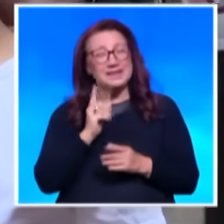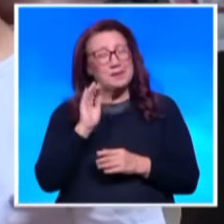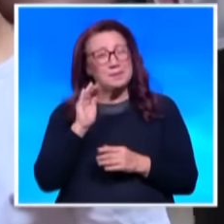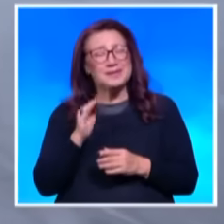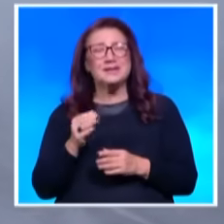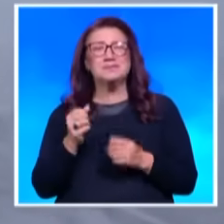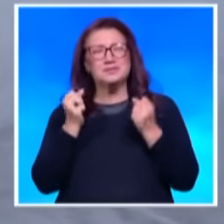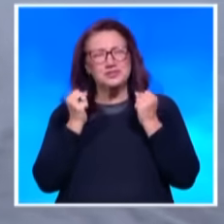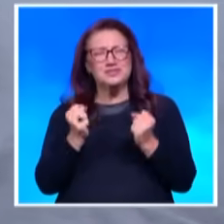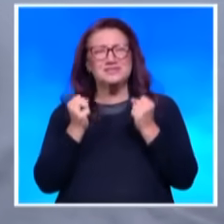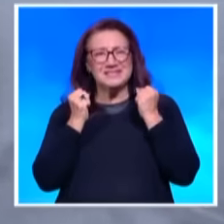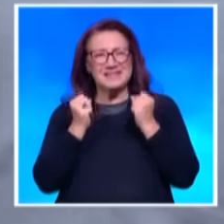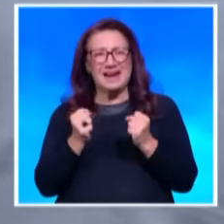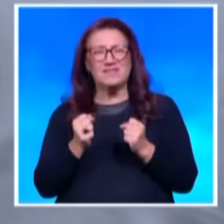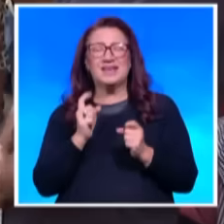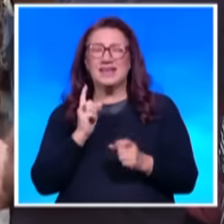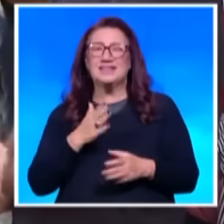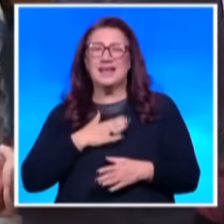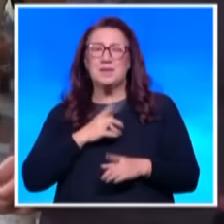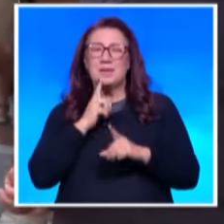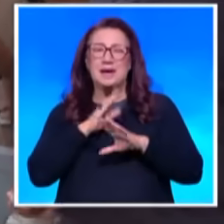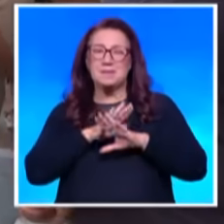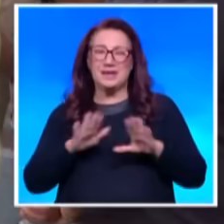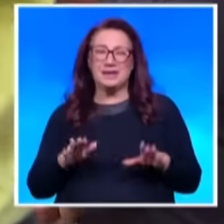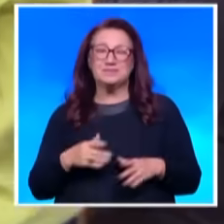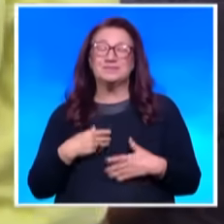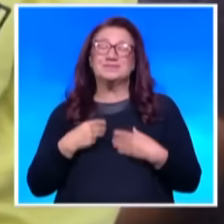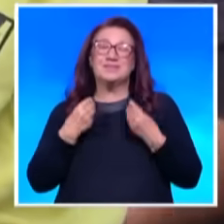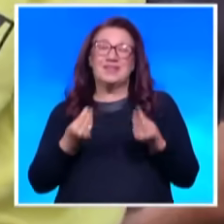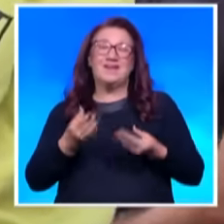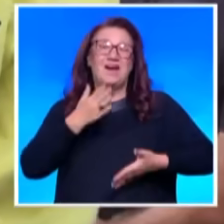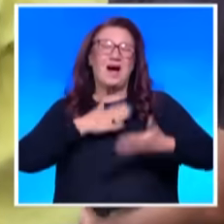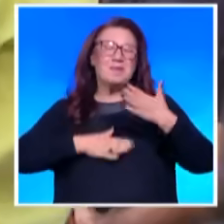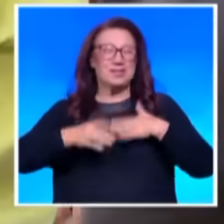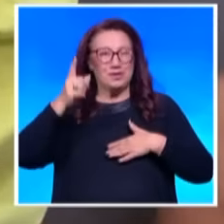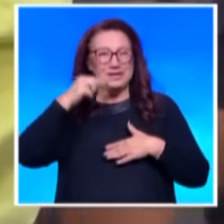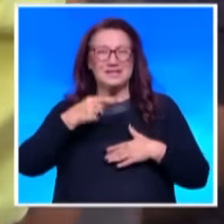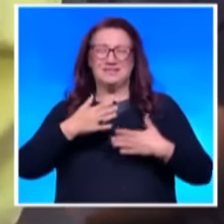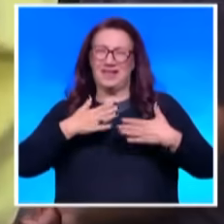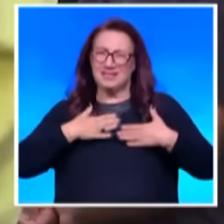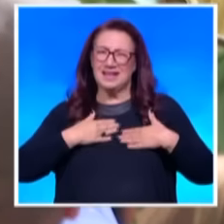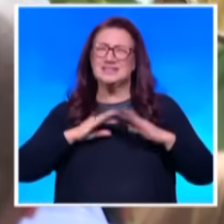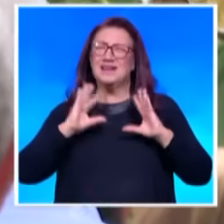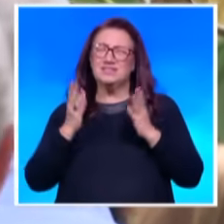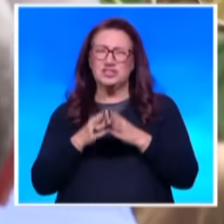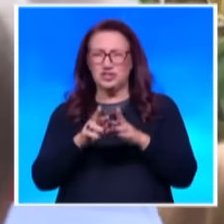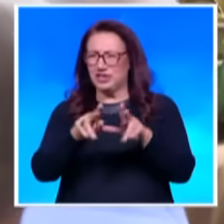живи. И да имаме мир. Здравия благоденствие на нас и на всички наши роднини и близки.